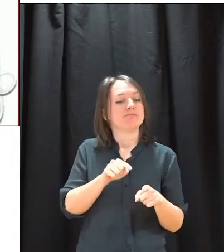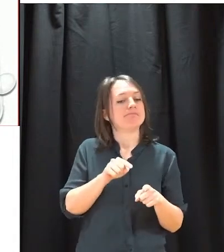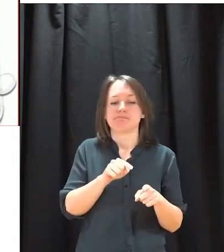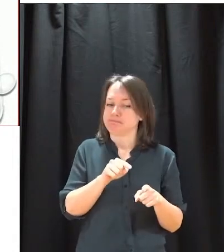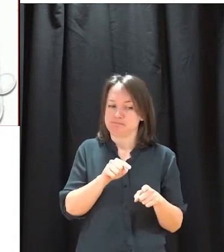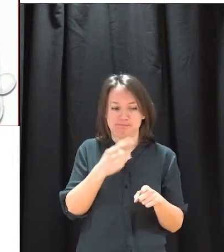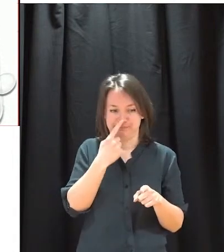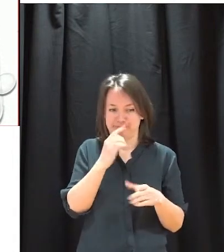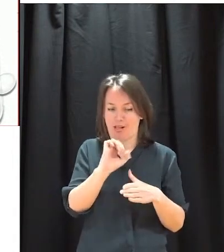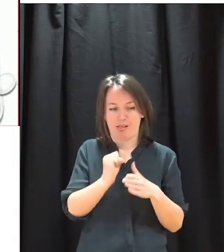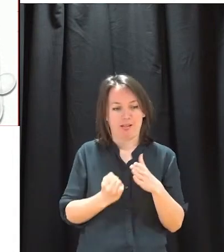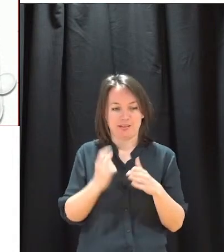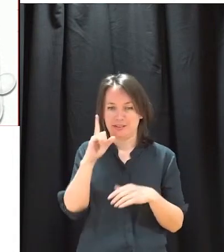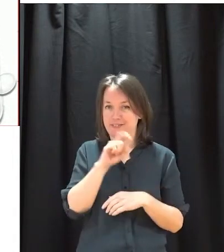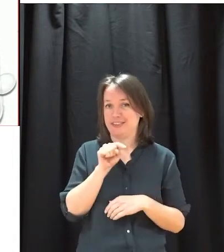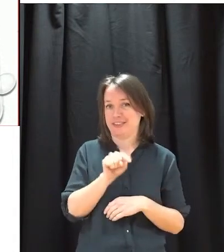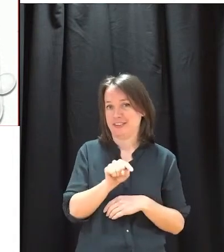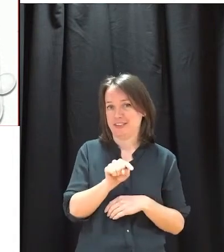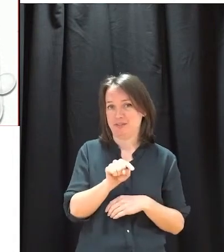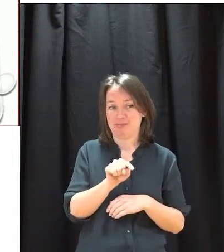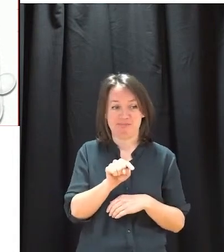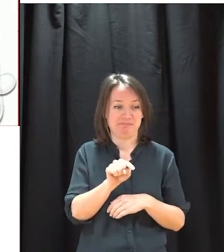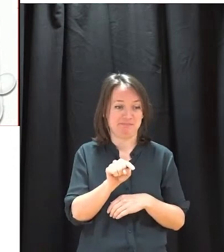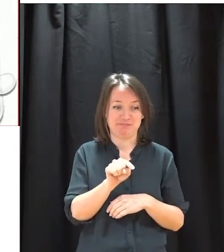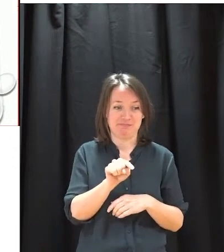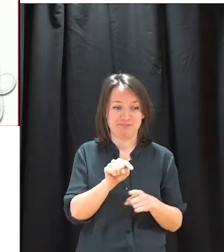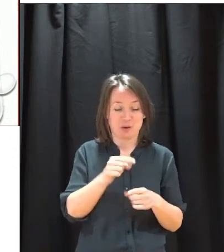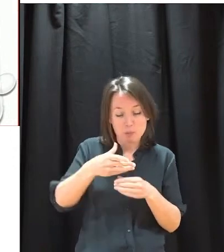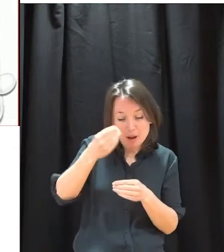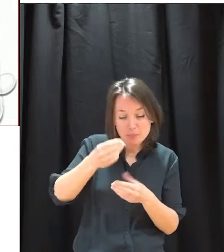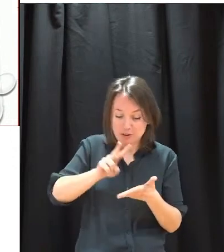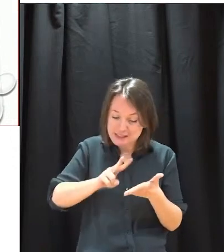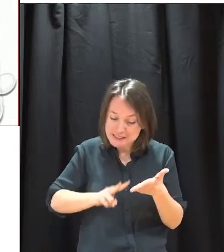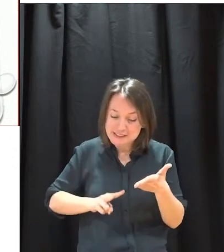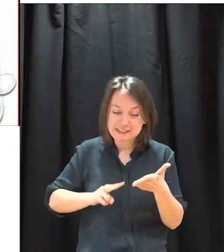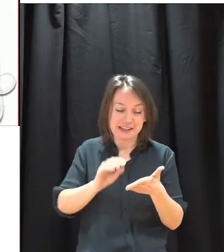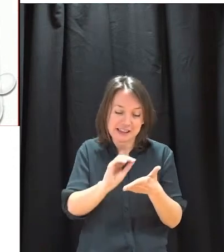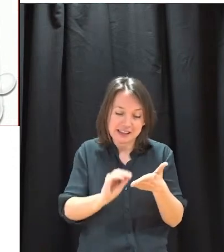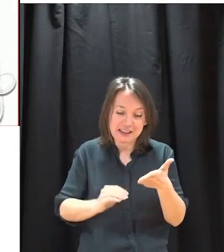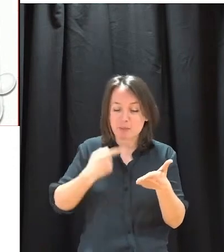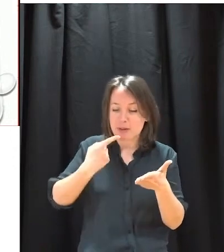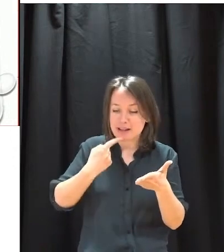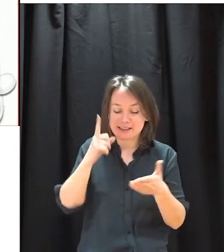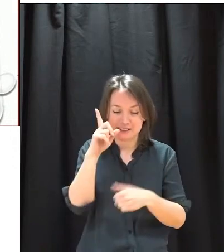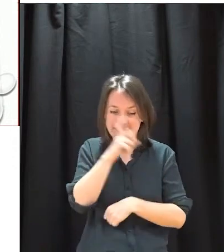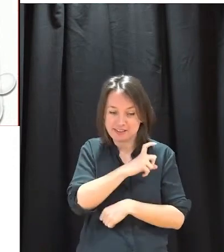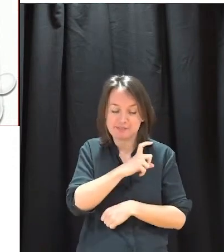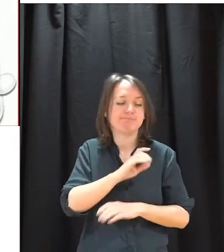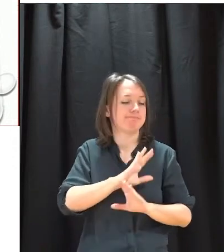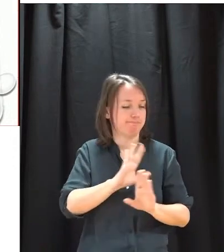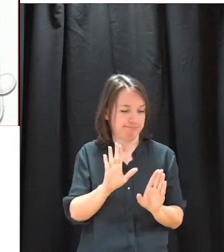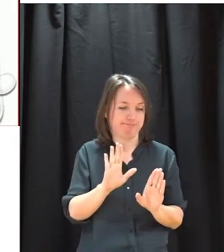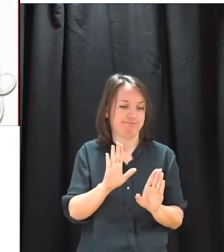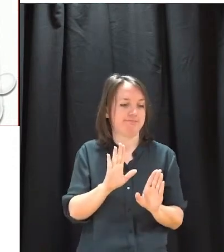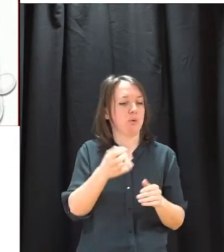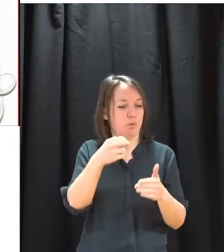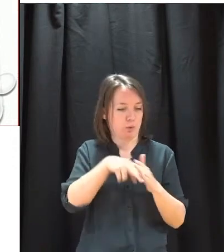se retrouvait en difficulté. Il avait du mal à apprendre à lire, à écrire, à parler. Et donc, il a été réorienté dans un